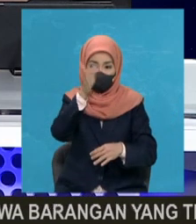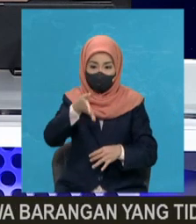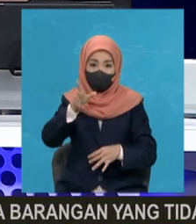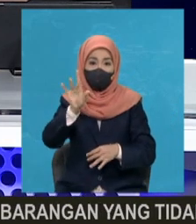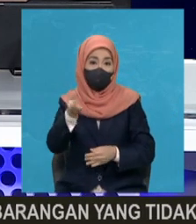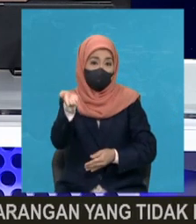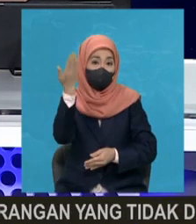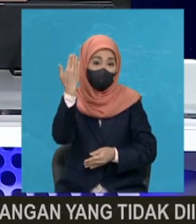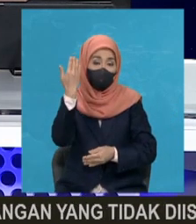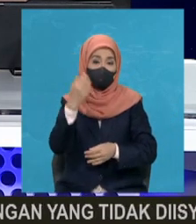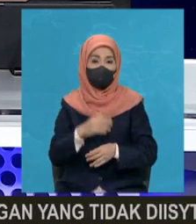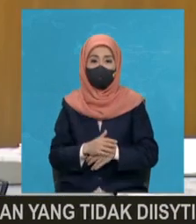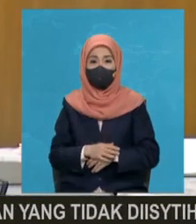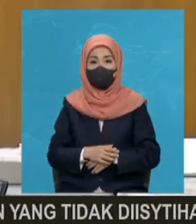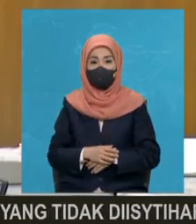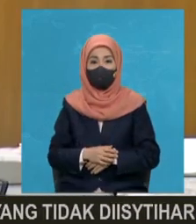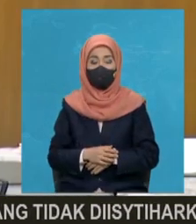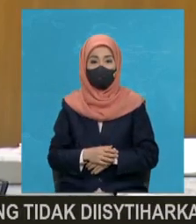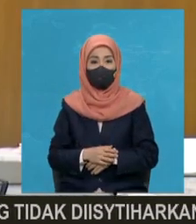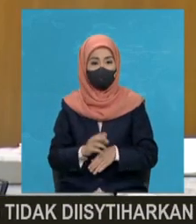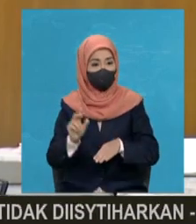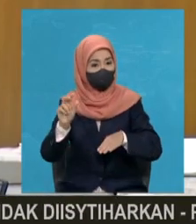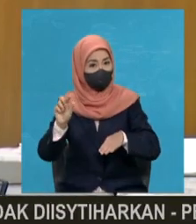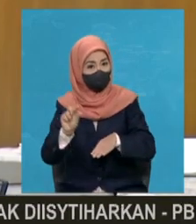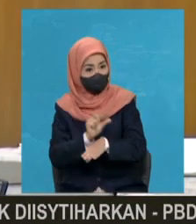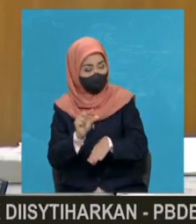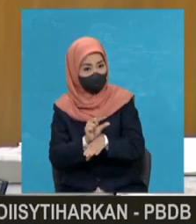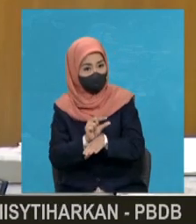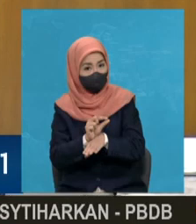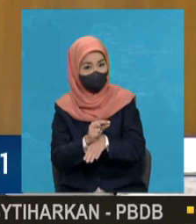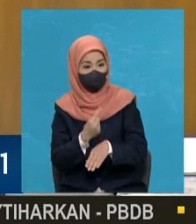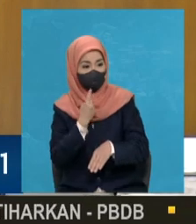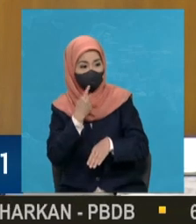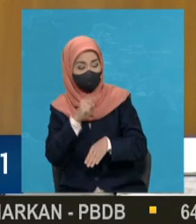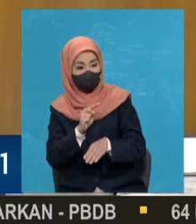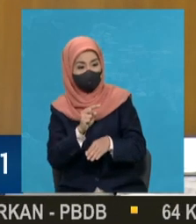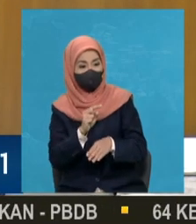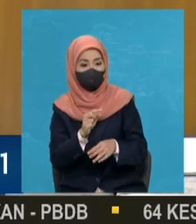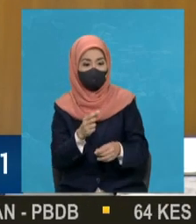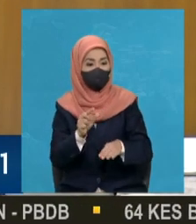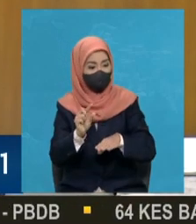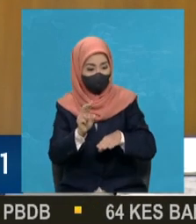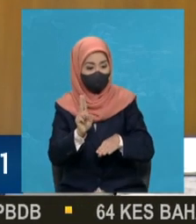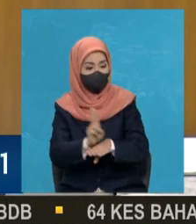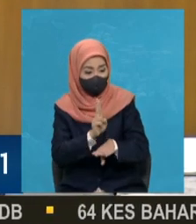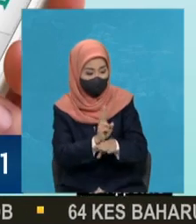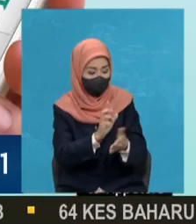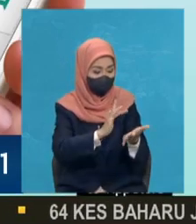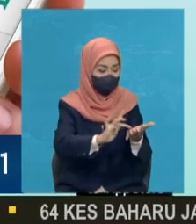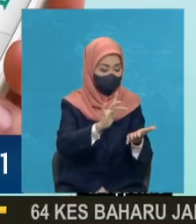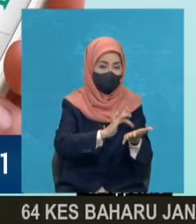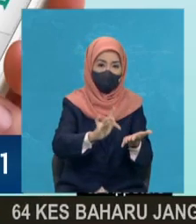selalu Hai para pengguna bisa rankan untuk menggunakan aplikasi pengguna